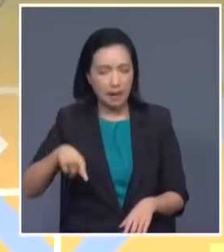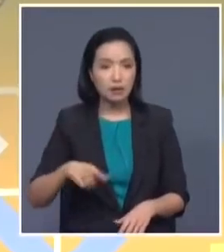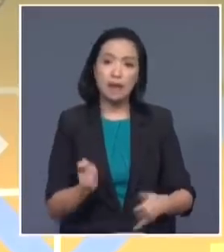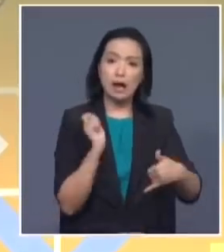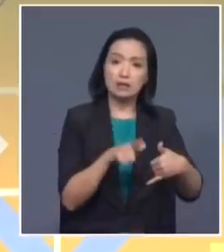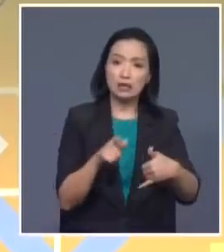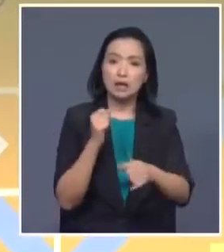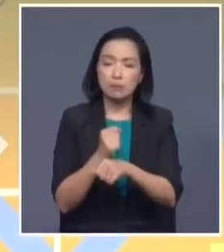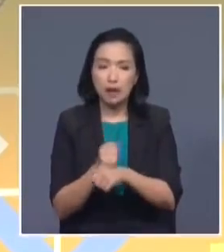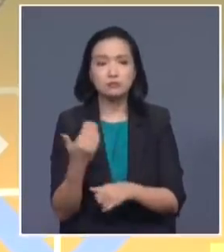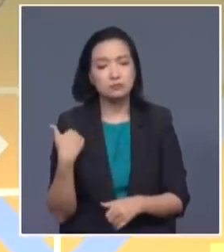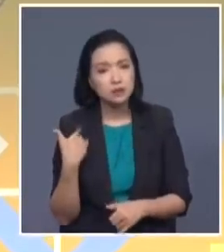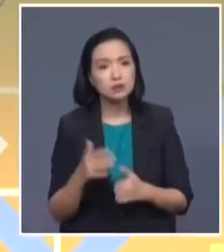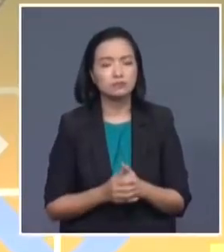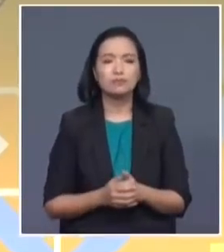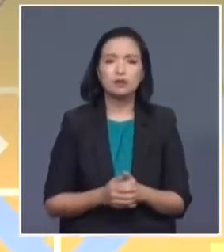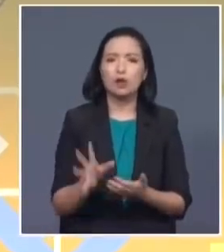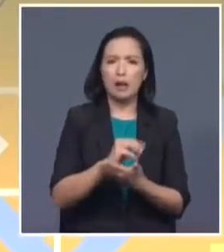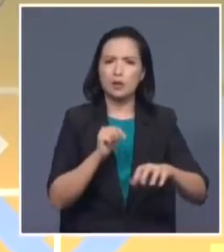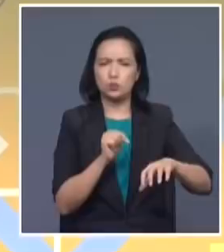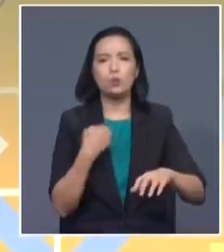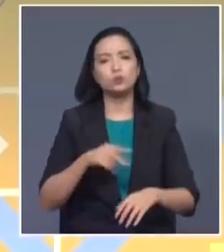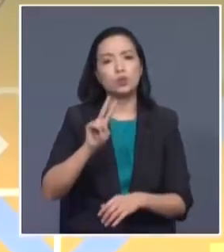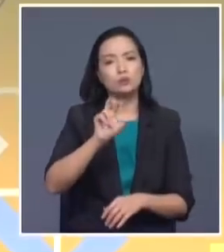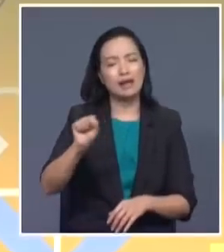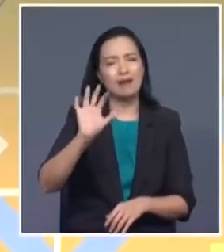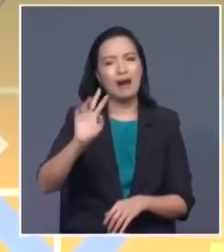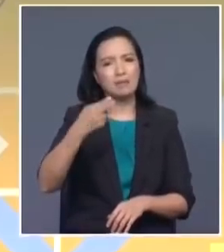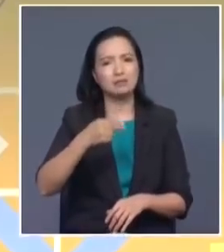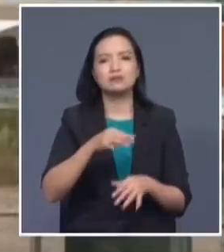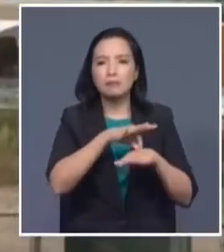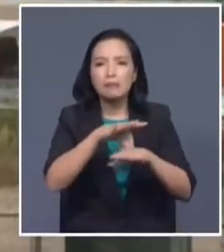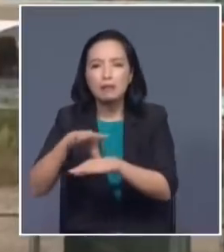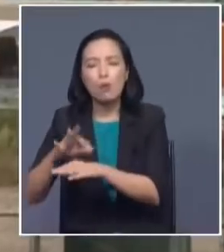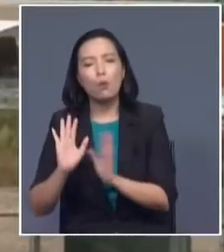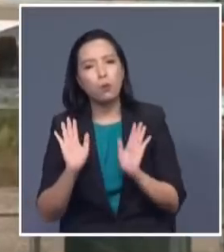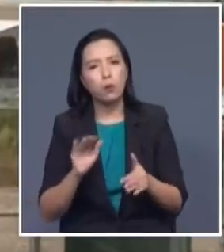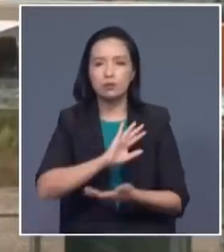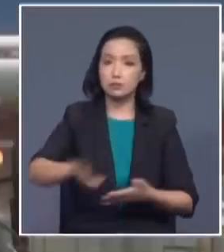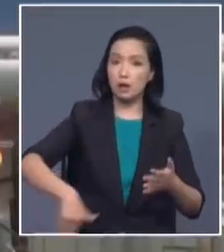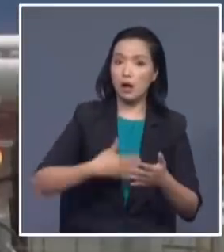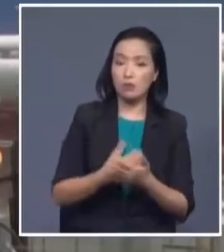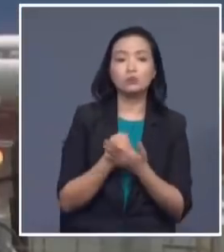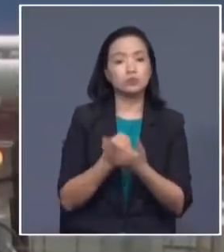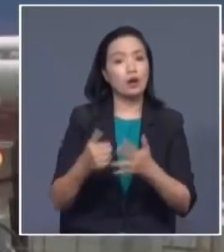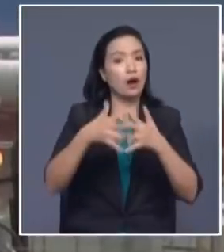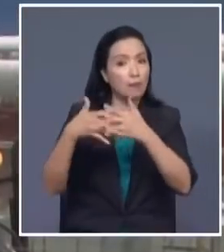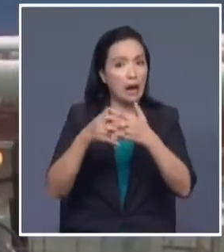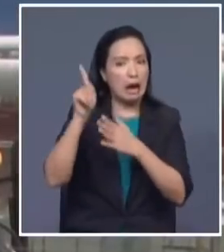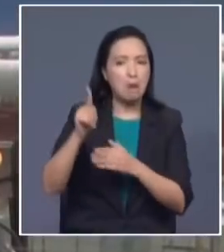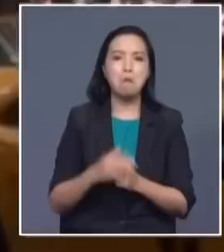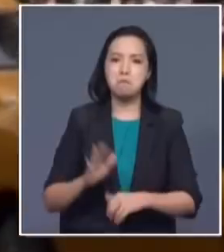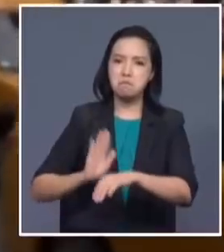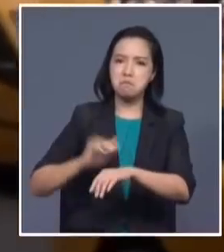านจากเทคโนโลยีที่เกิดจากมหาวิทยาลัยมากกว่า 250,000 อัตราปัจจัยเหล่านี้ส่งผลให้สหรัฐอเมริกามีฐานความ